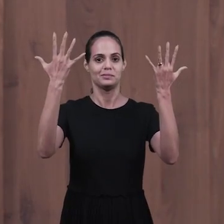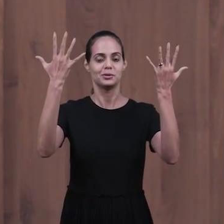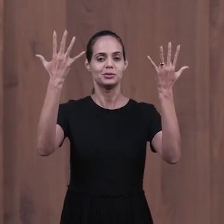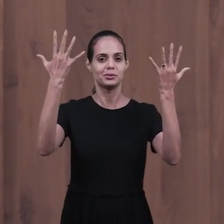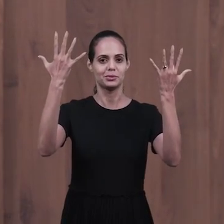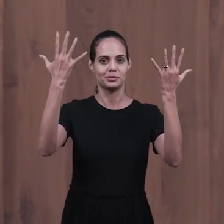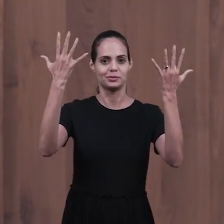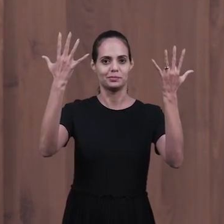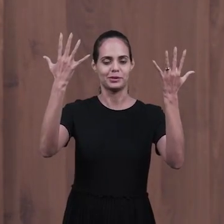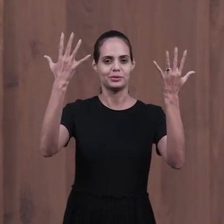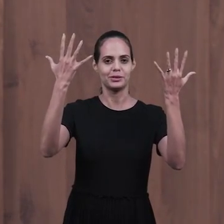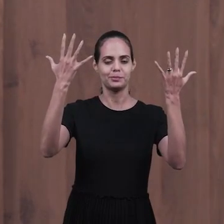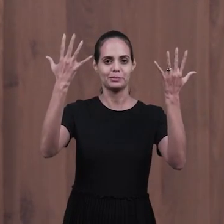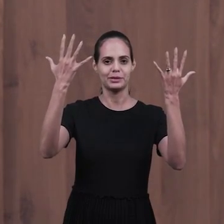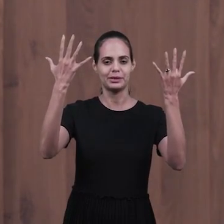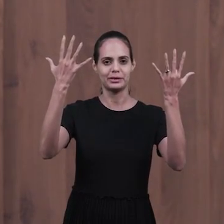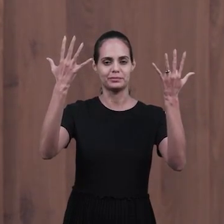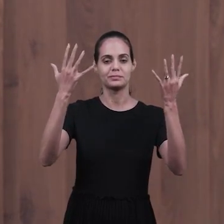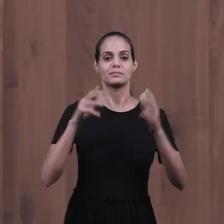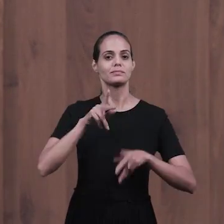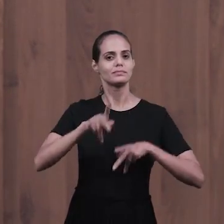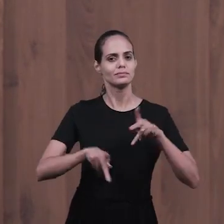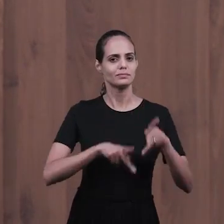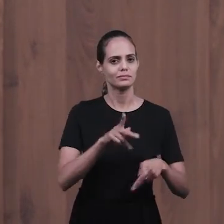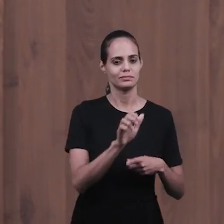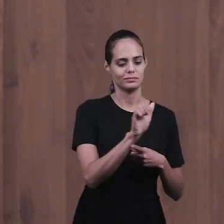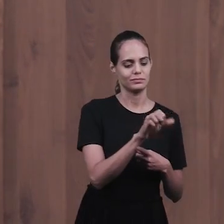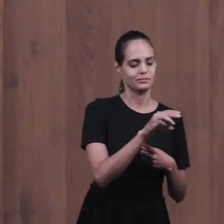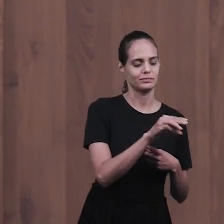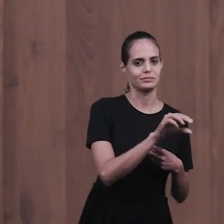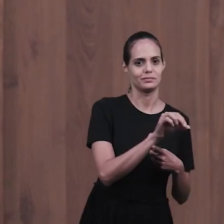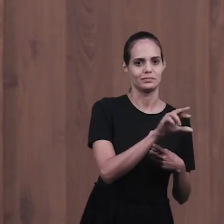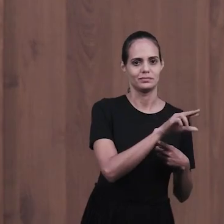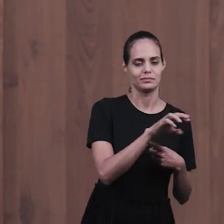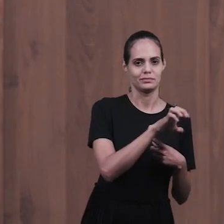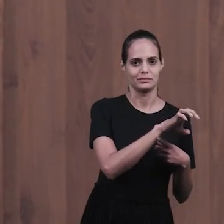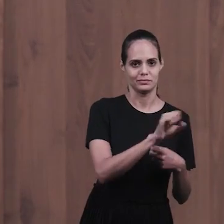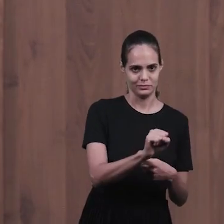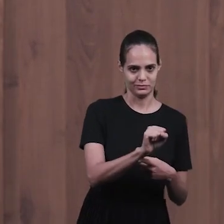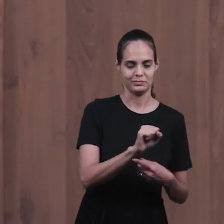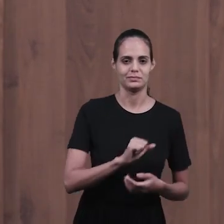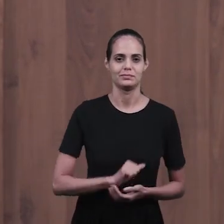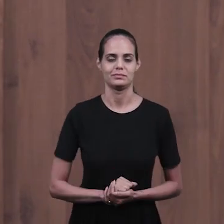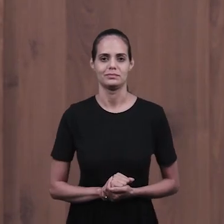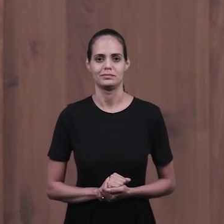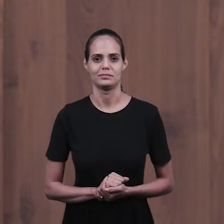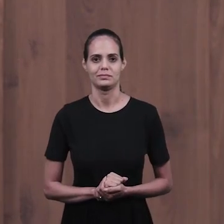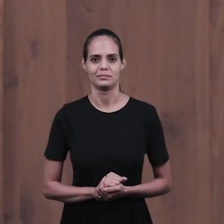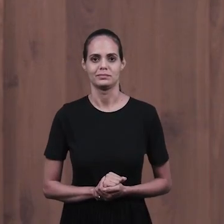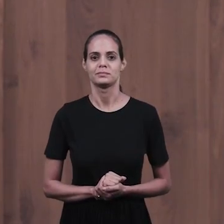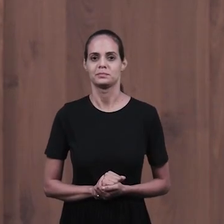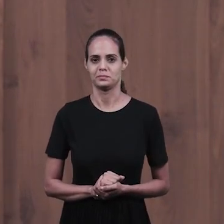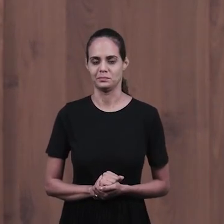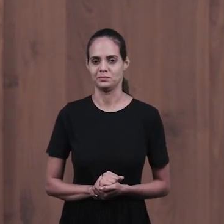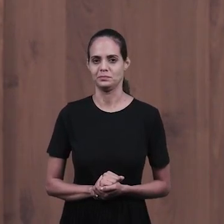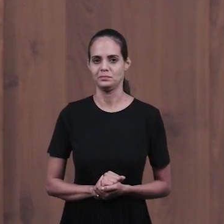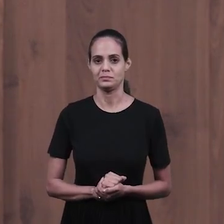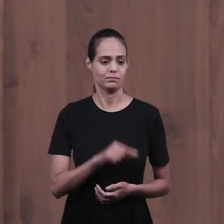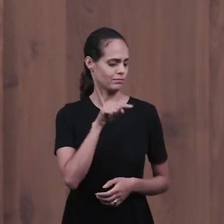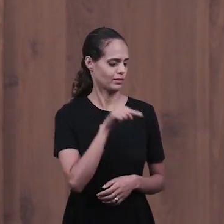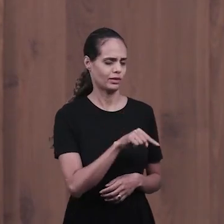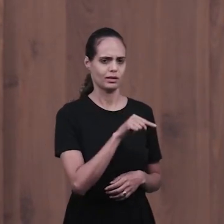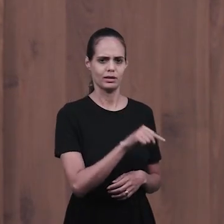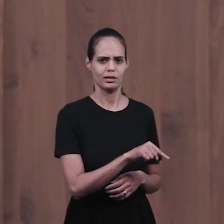une de ces villes était le peuple des Amoréens. Et ils étaient dans quelques groupes villes regroupées, ils ne servaient pas